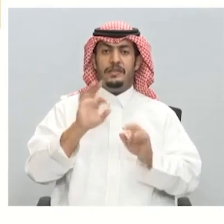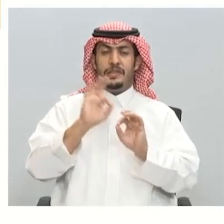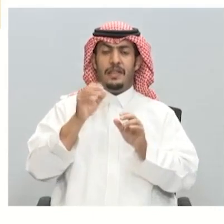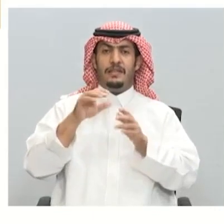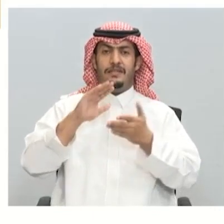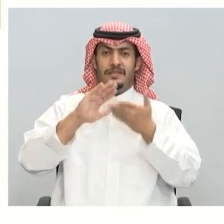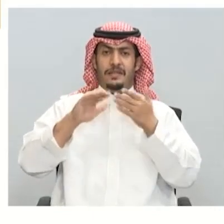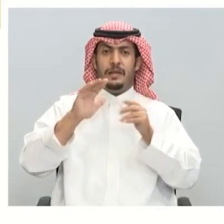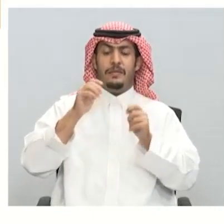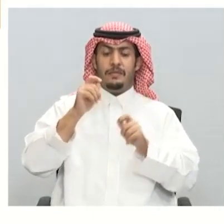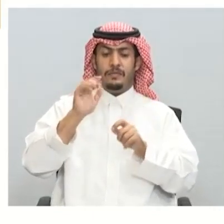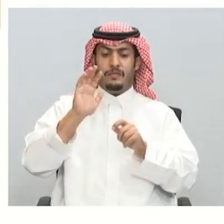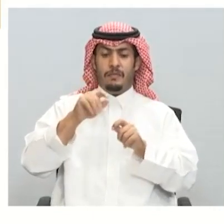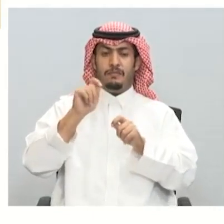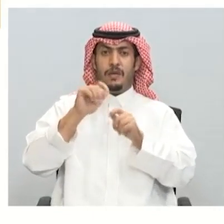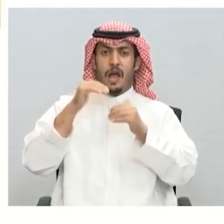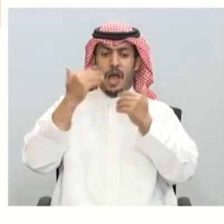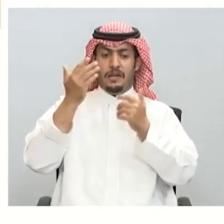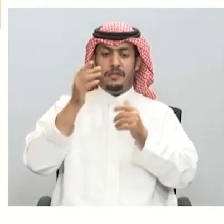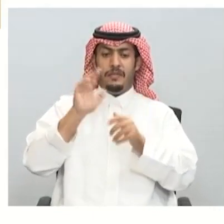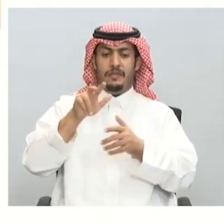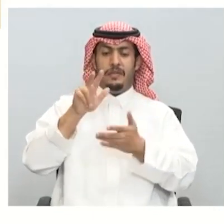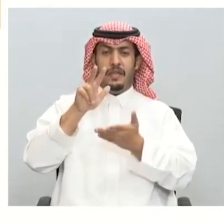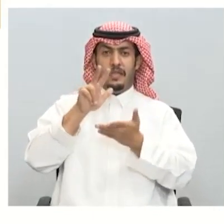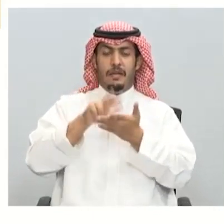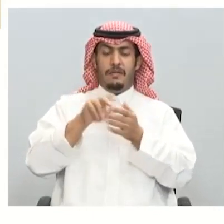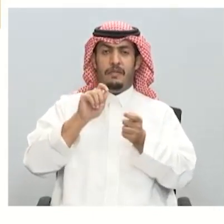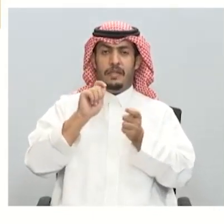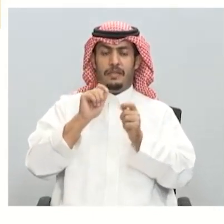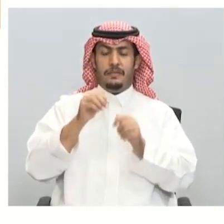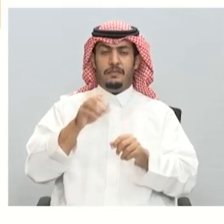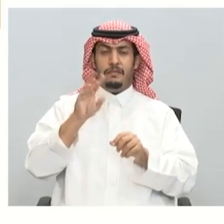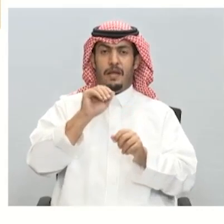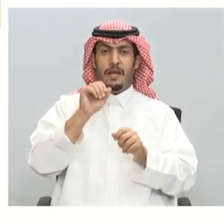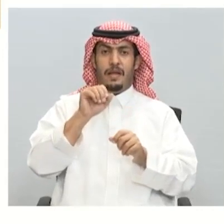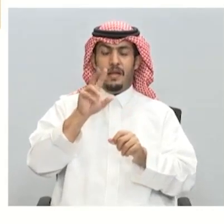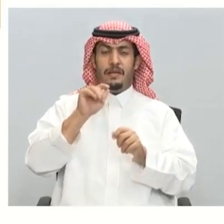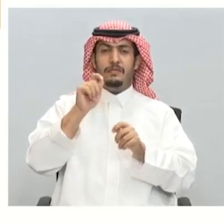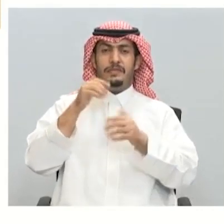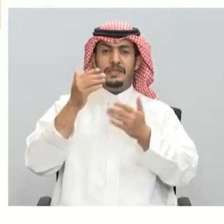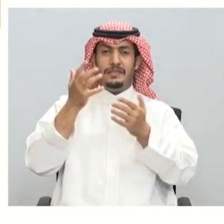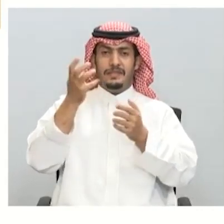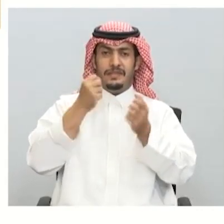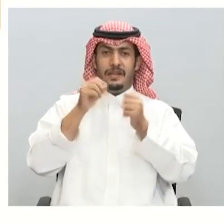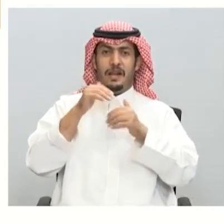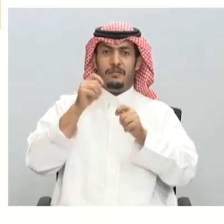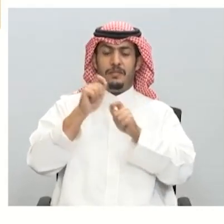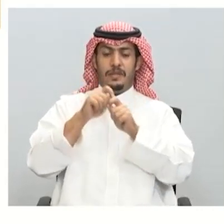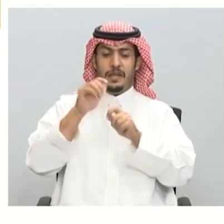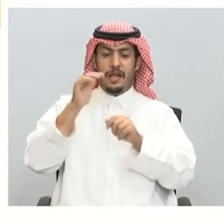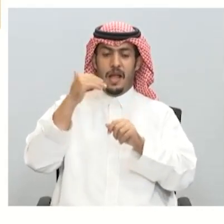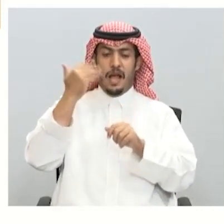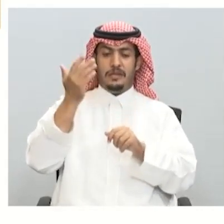بمصادر خارجيه هنالك منظمات تعتمد او اعمال تعتمد على الاستعانه بمصادر خارجيه